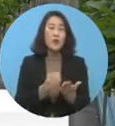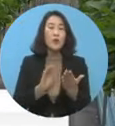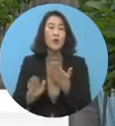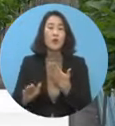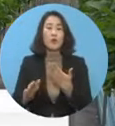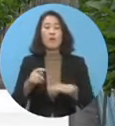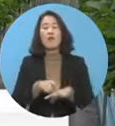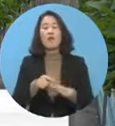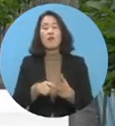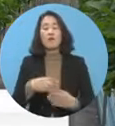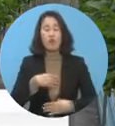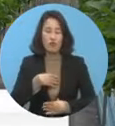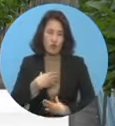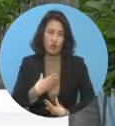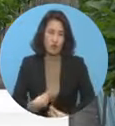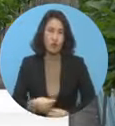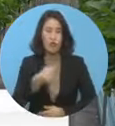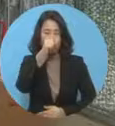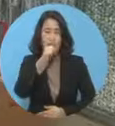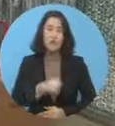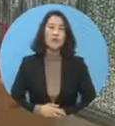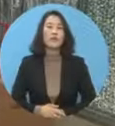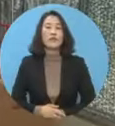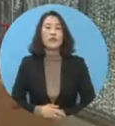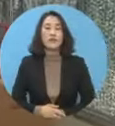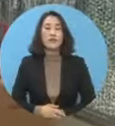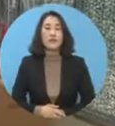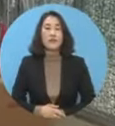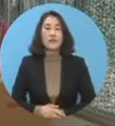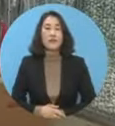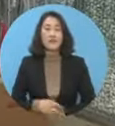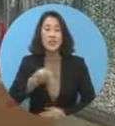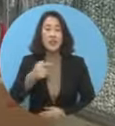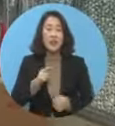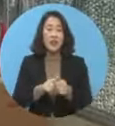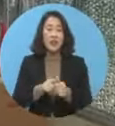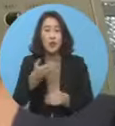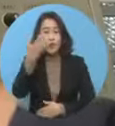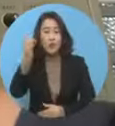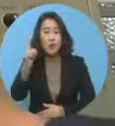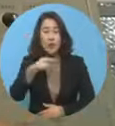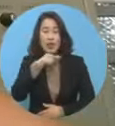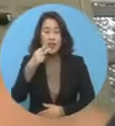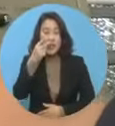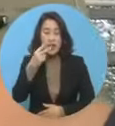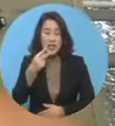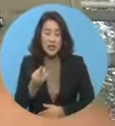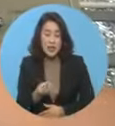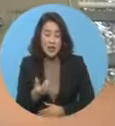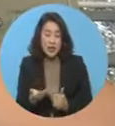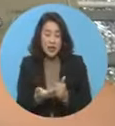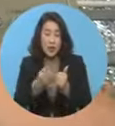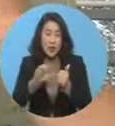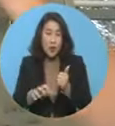좀 마음이 좀 많이 편안해지더라고요. 그럼 선현우 씨의 꿈은 딸기 육묘장을 설치하고 재배